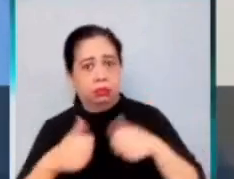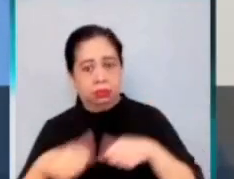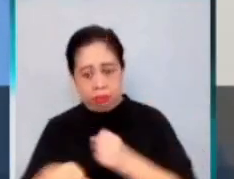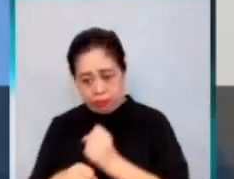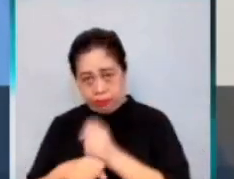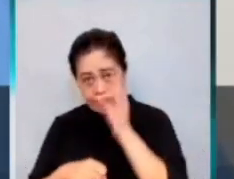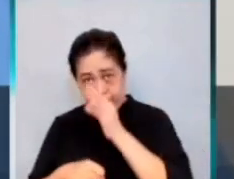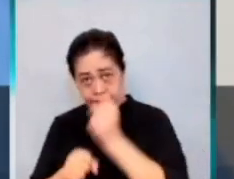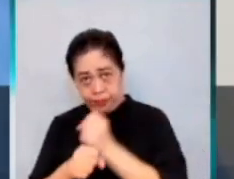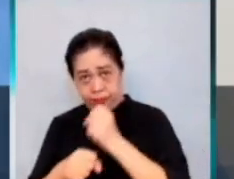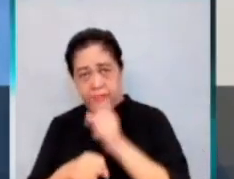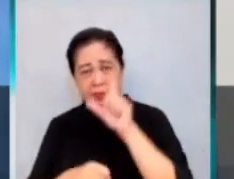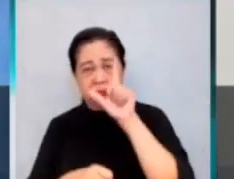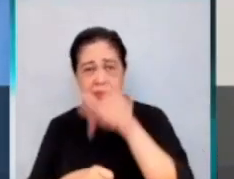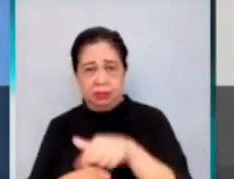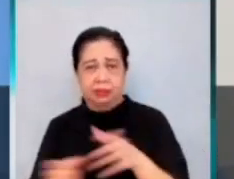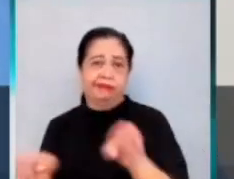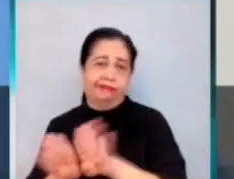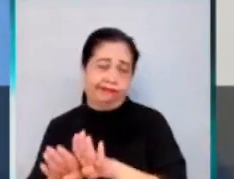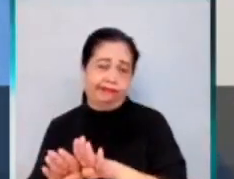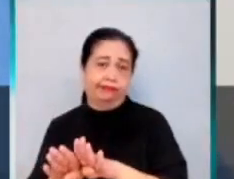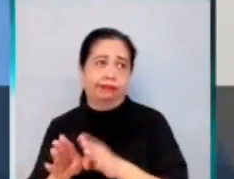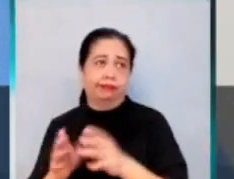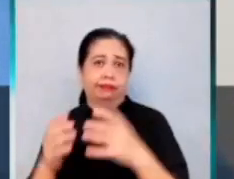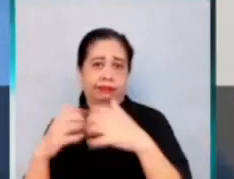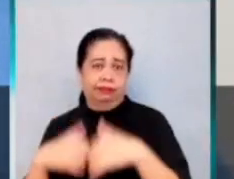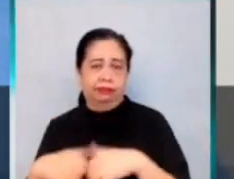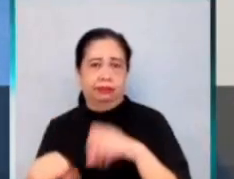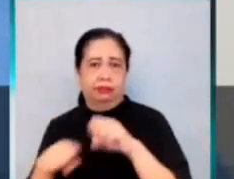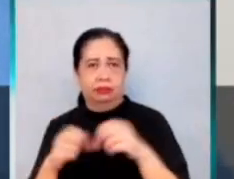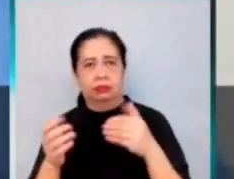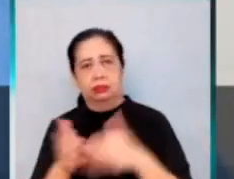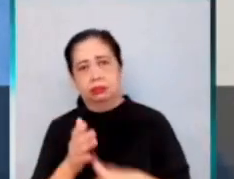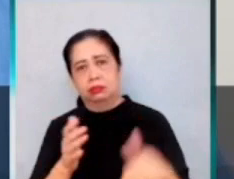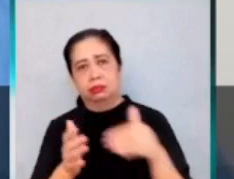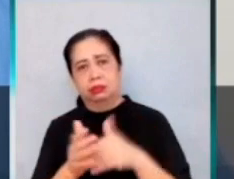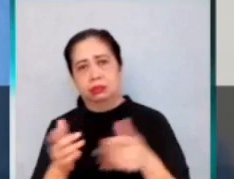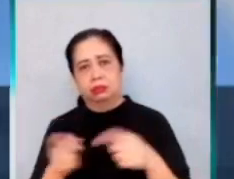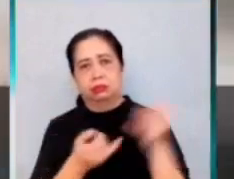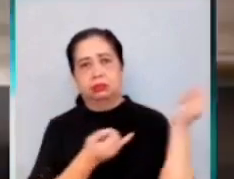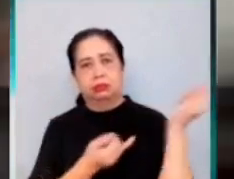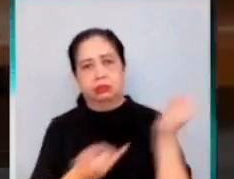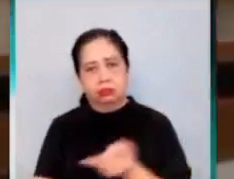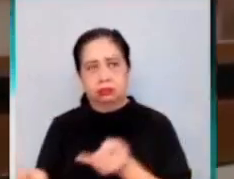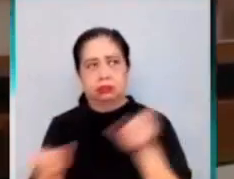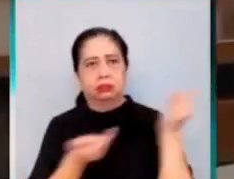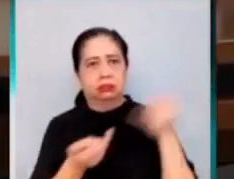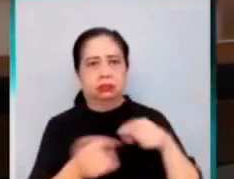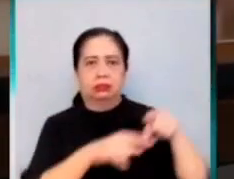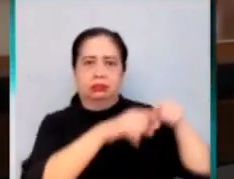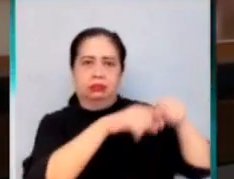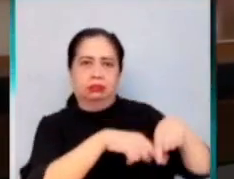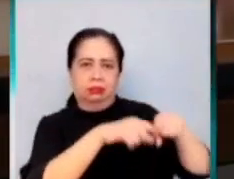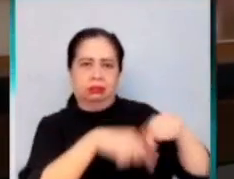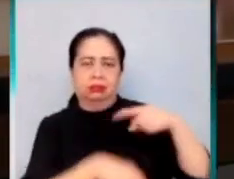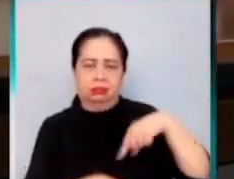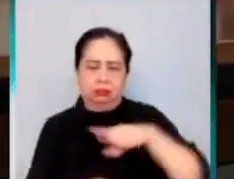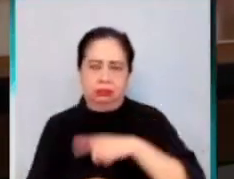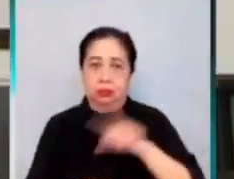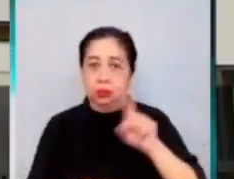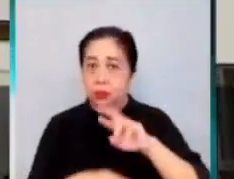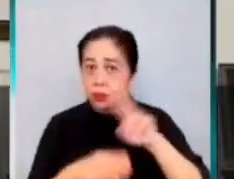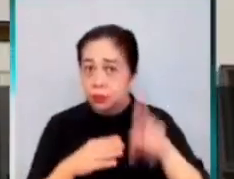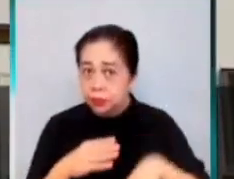end, nagsasara sila, kaya na-create yung cycle ng import dependence natin. Ang resulta, ayon